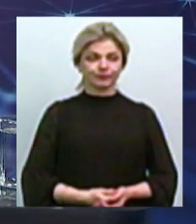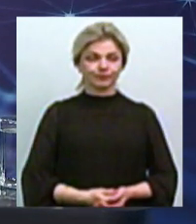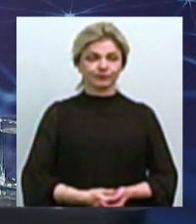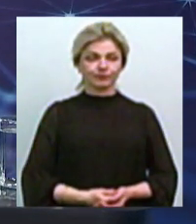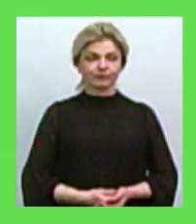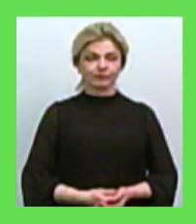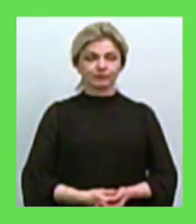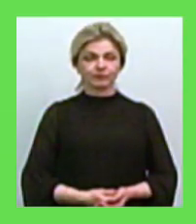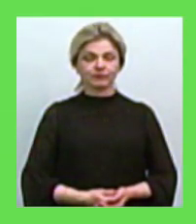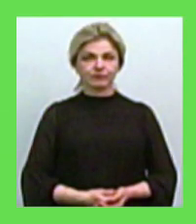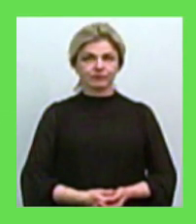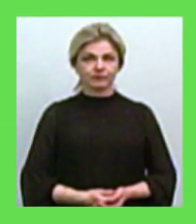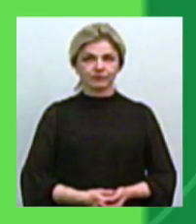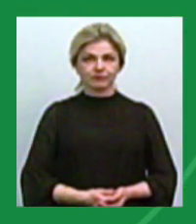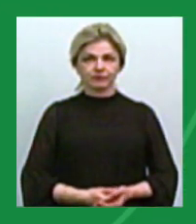Філімон.